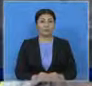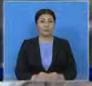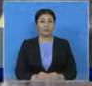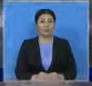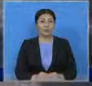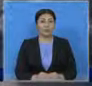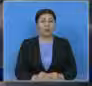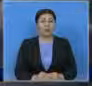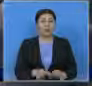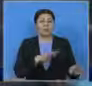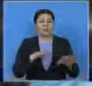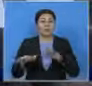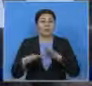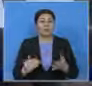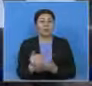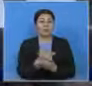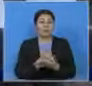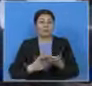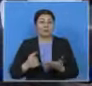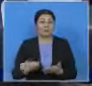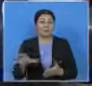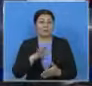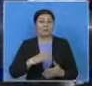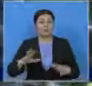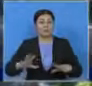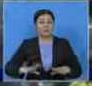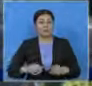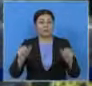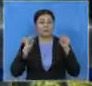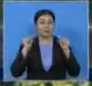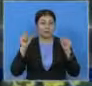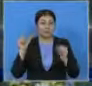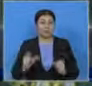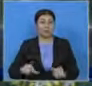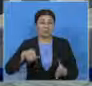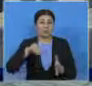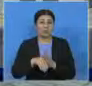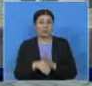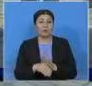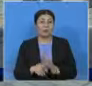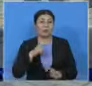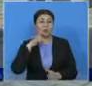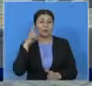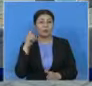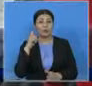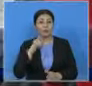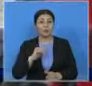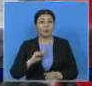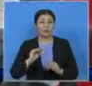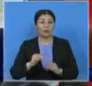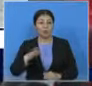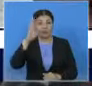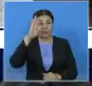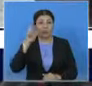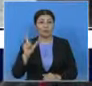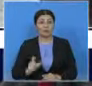К слову, на мероприятии собрались всадники со всех районов области, в их числе были и даже юные джигиты. Я начал